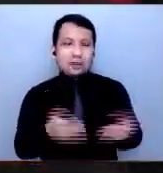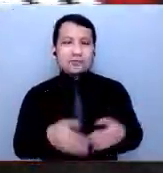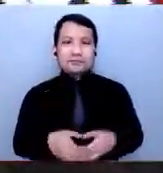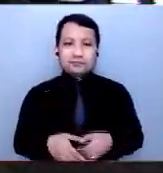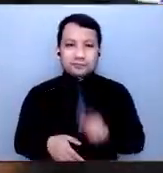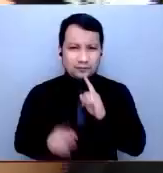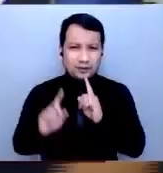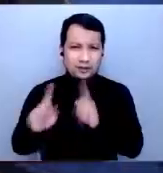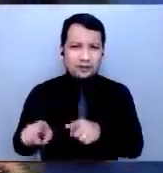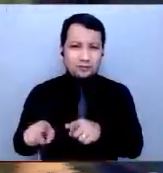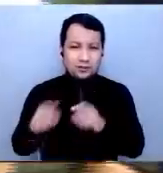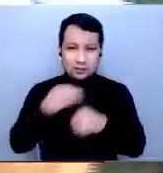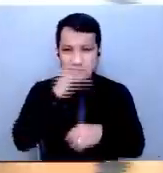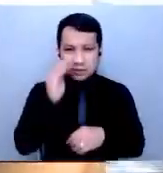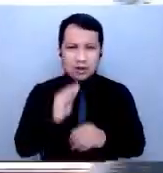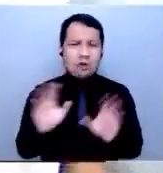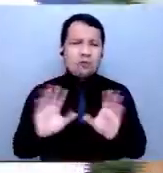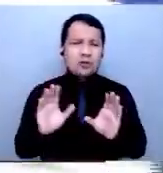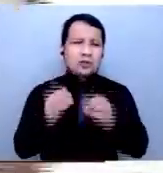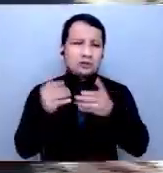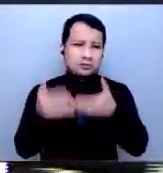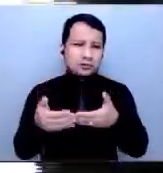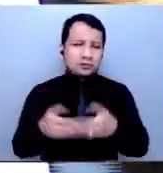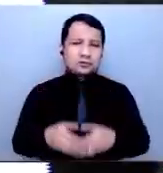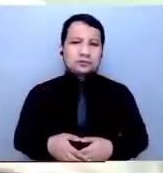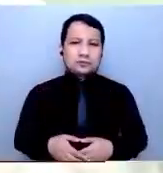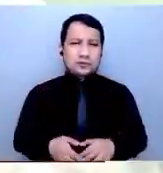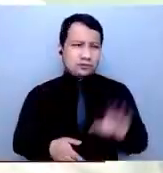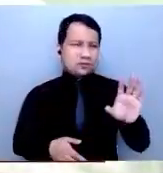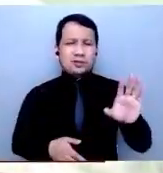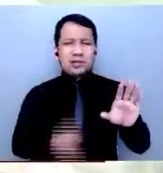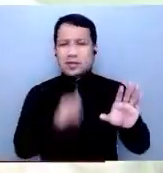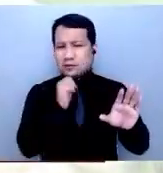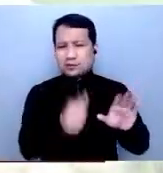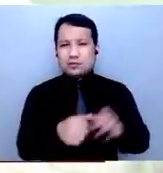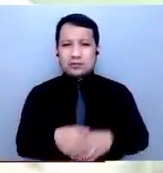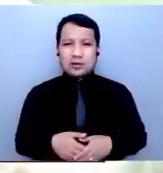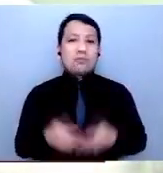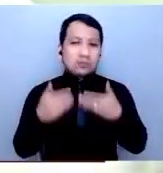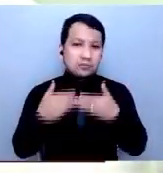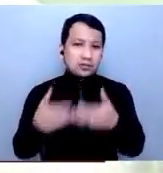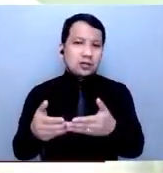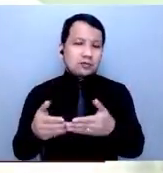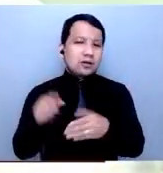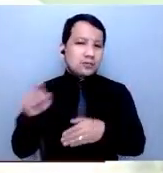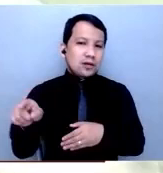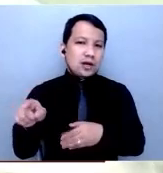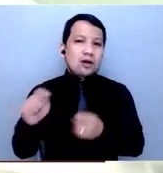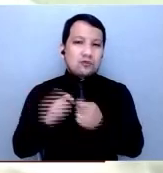ni Pacman, walang iwanan. Hindi. Ipinaglalaban namin yung